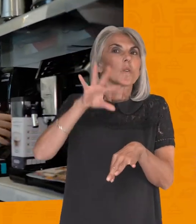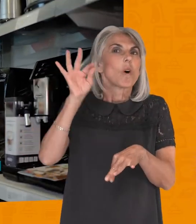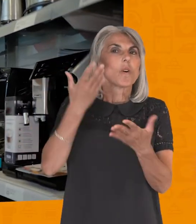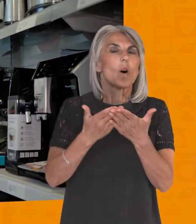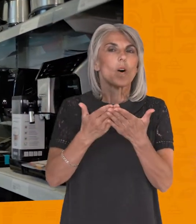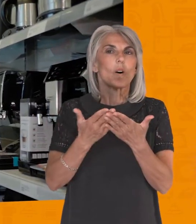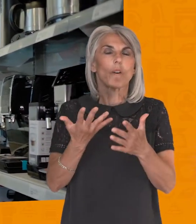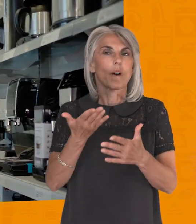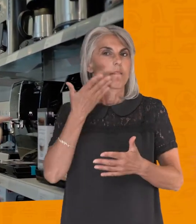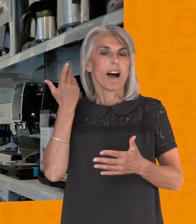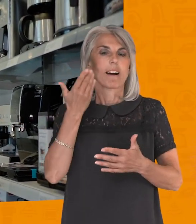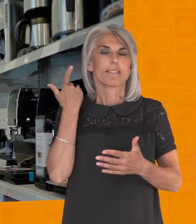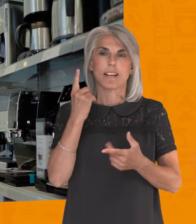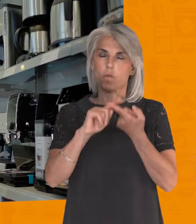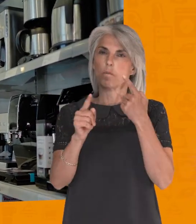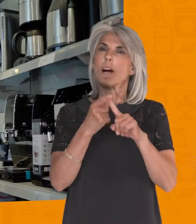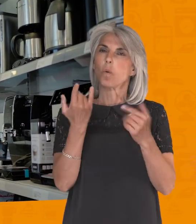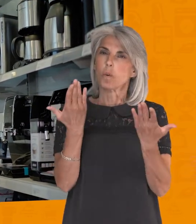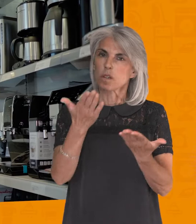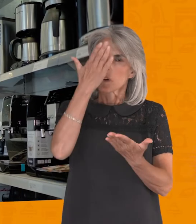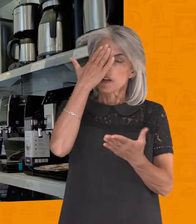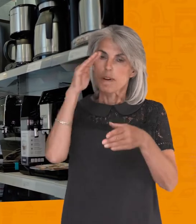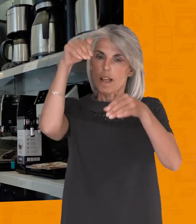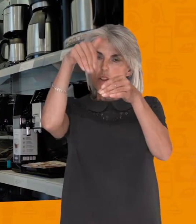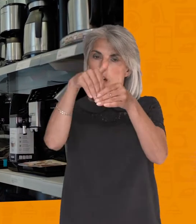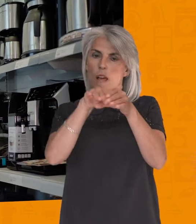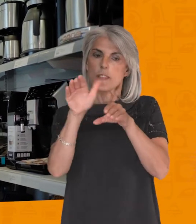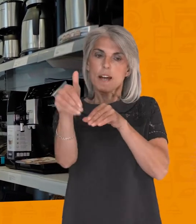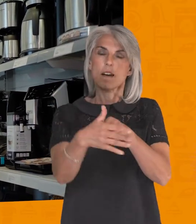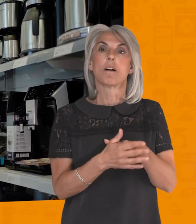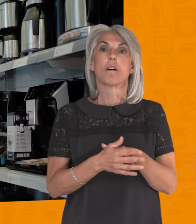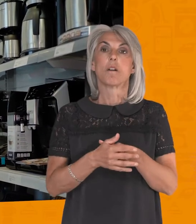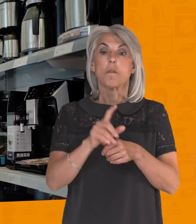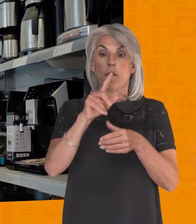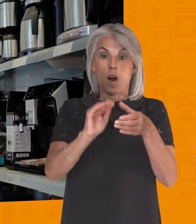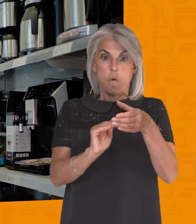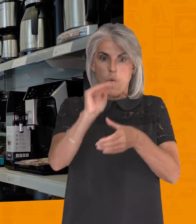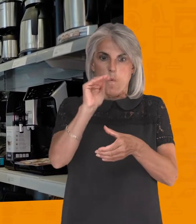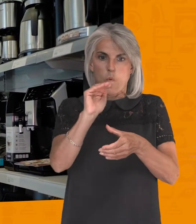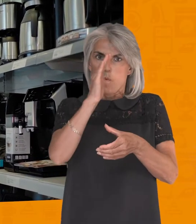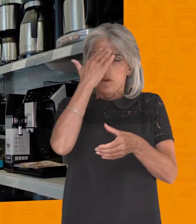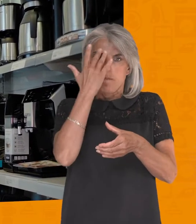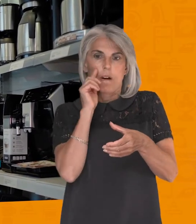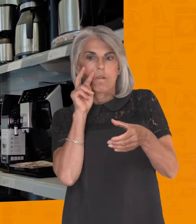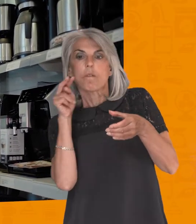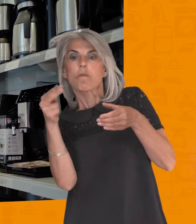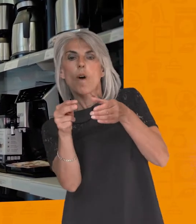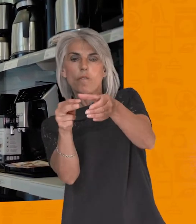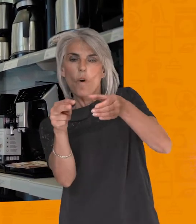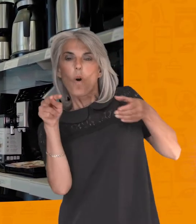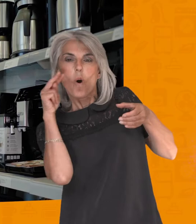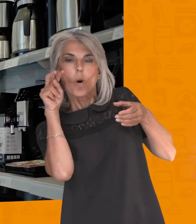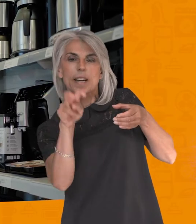c'est extrêmement pratique mais le numéro de série est mis à l'intérieur derrière le réseau va mais quand il est plein d'eau parfois on ne pense plus à aller voir n'a plus